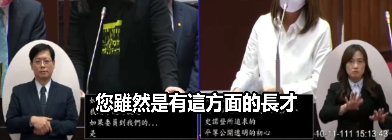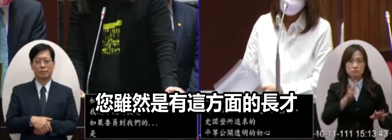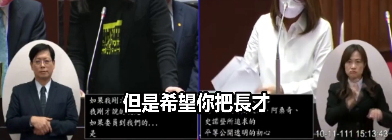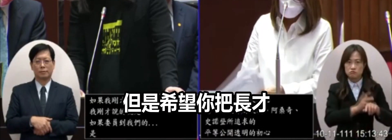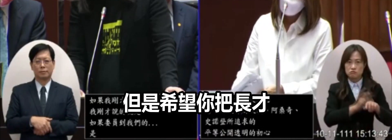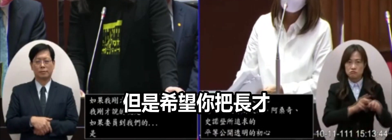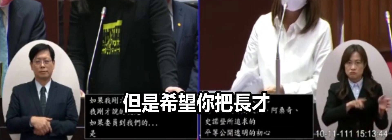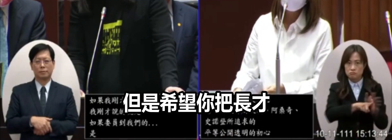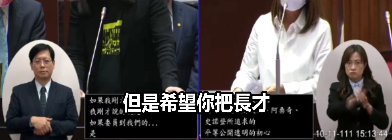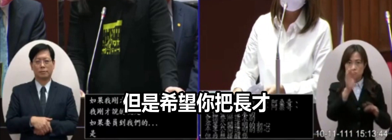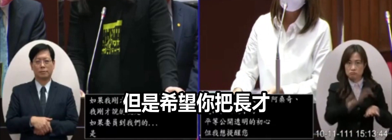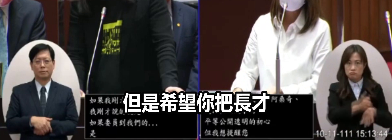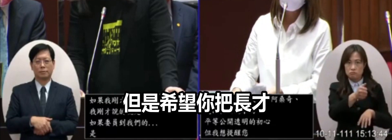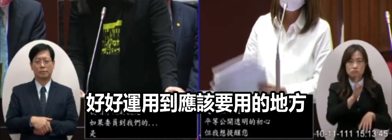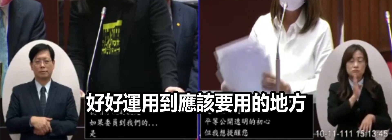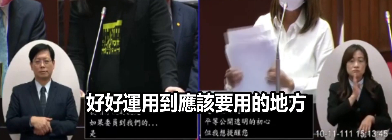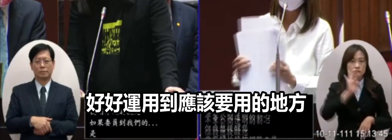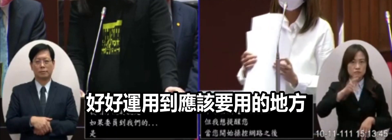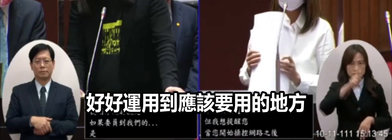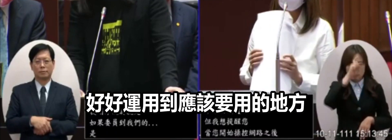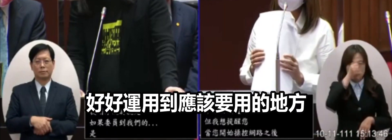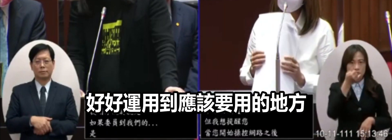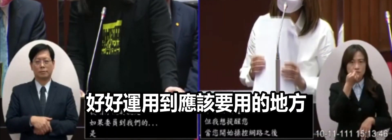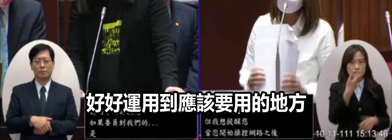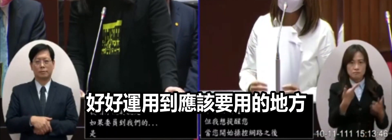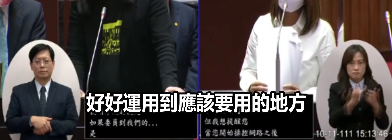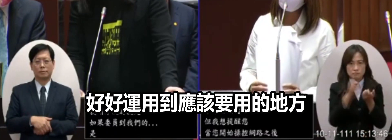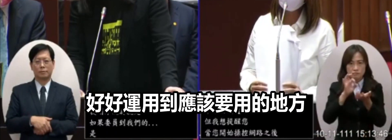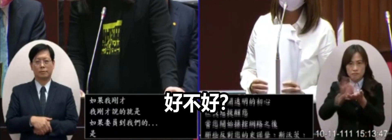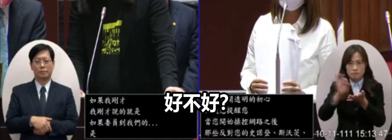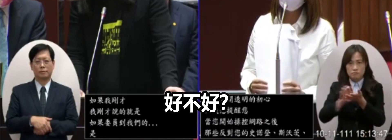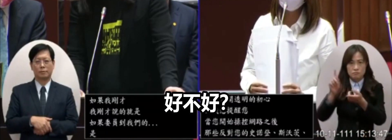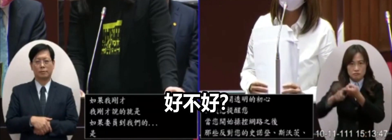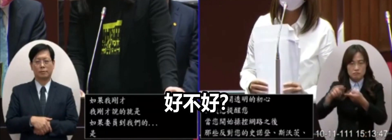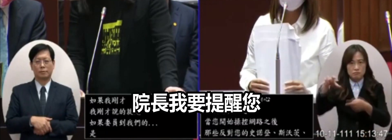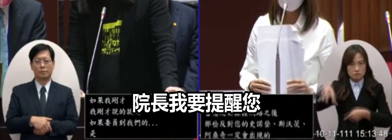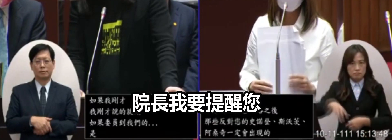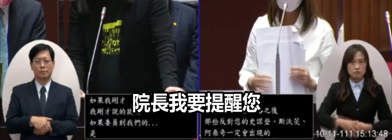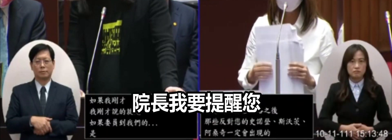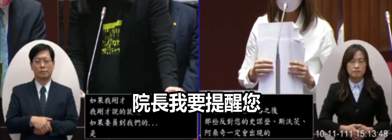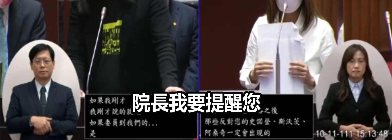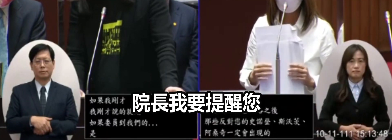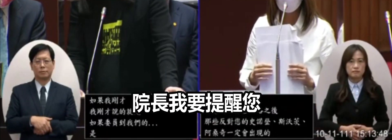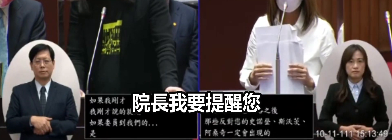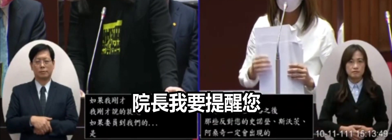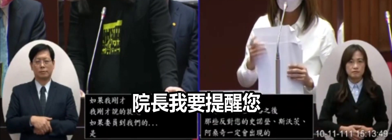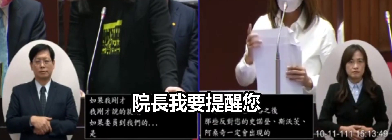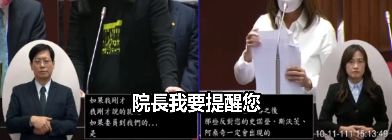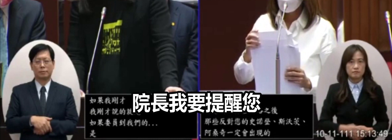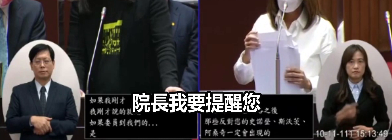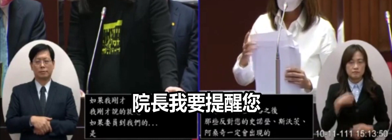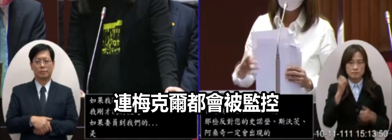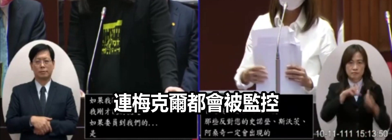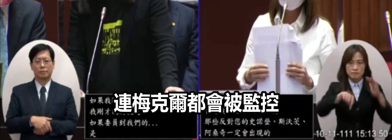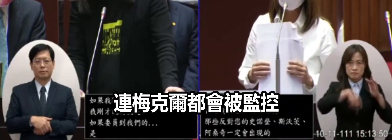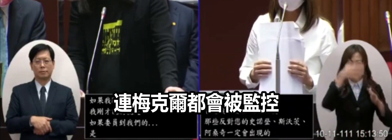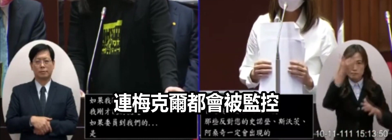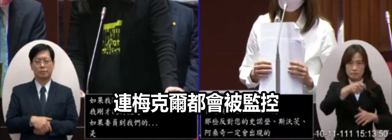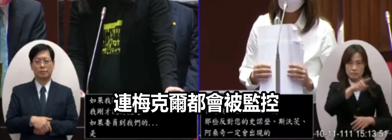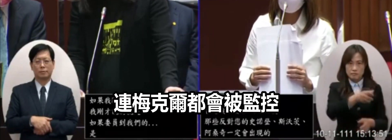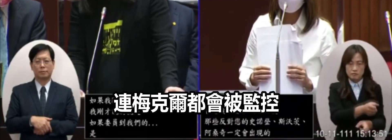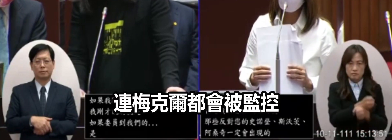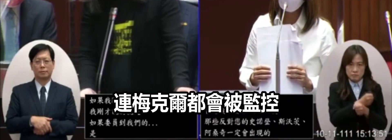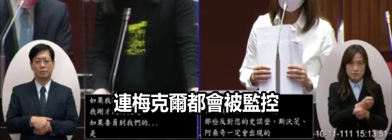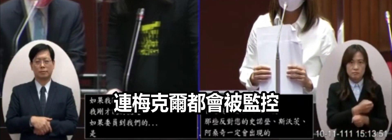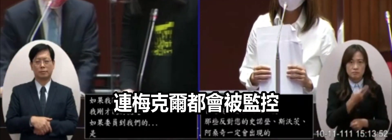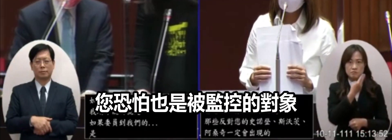长才，但是希望你把长才好好运用到应该要用的地方，好不好？院长，我要提醒您，连梅克尔都